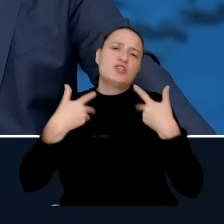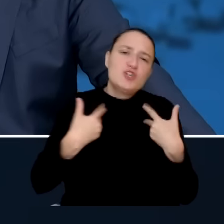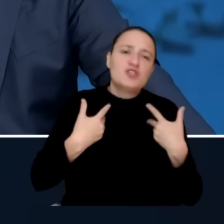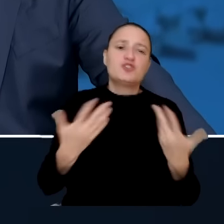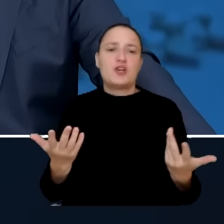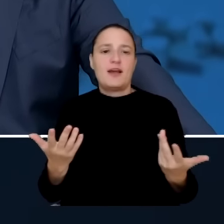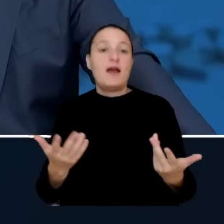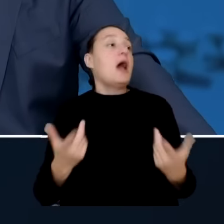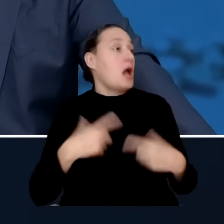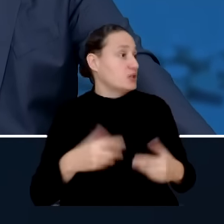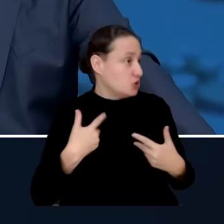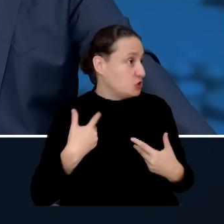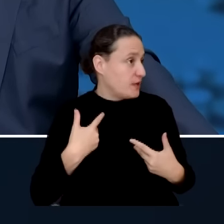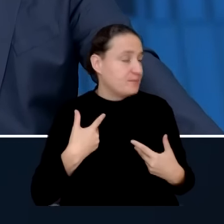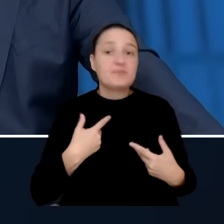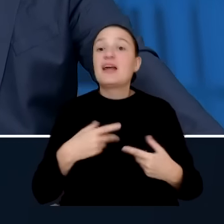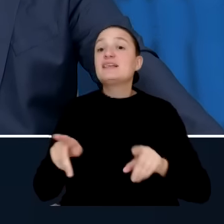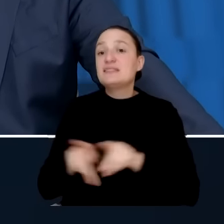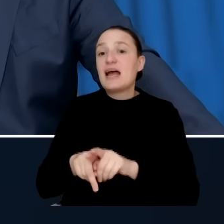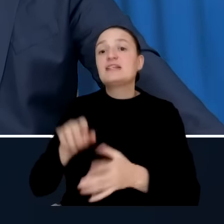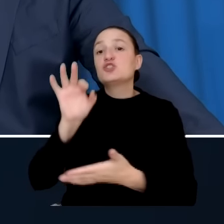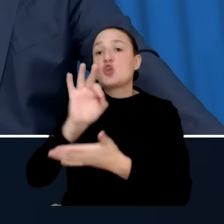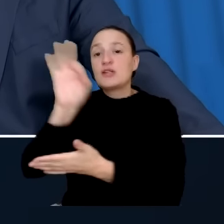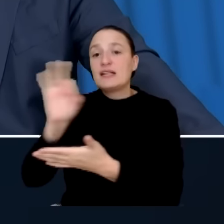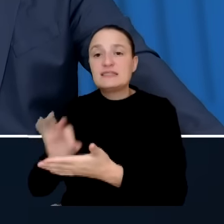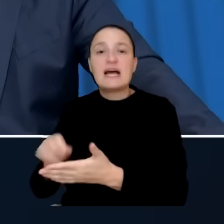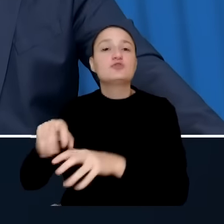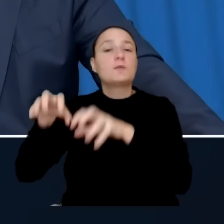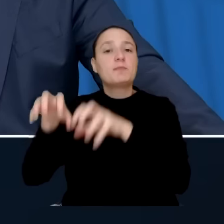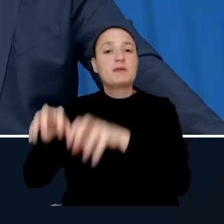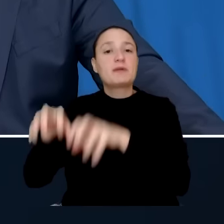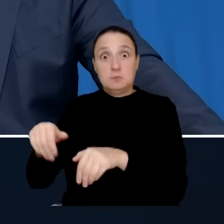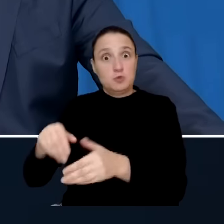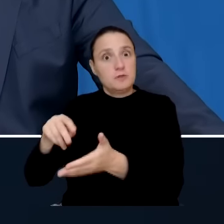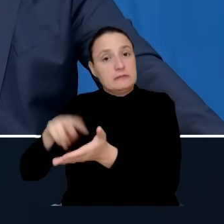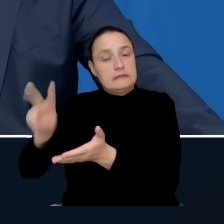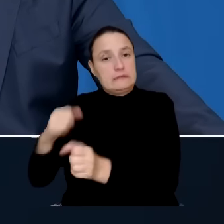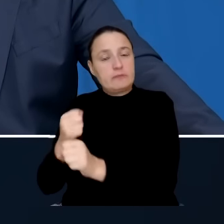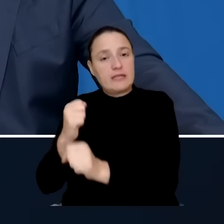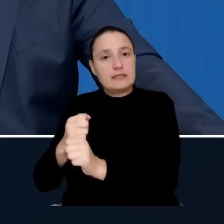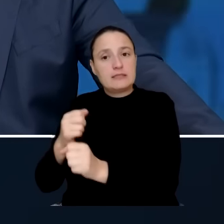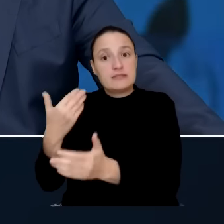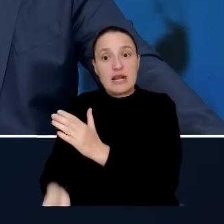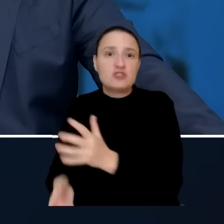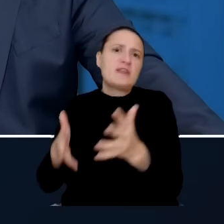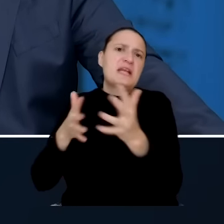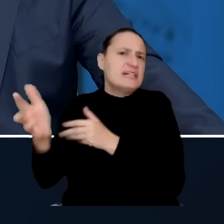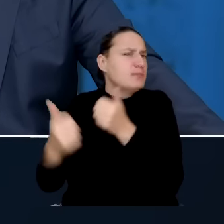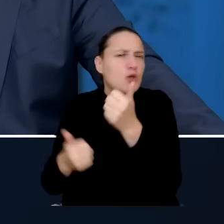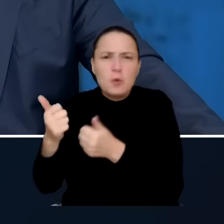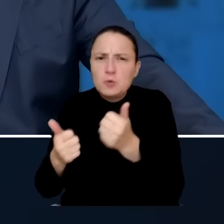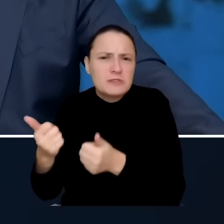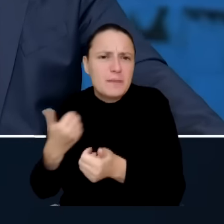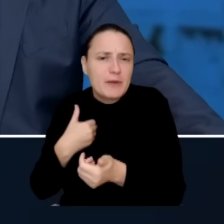dyrektorach którzy w Totalizatorze dziwnym trafem mają robotę stracić mimo tego że w transparentnych konkursach te robotę